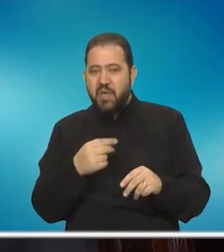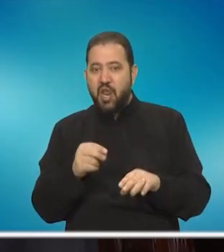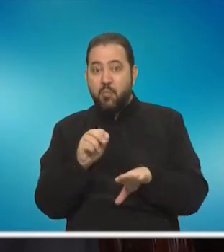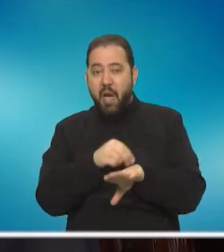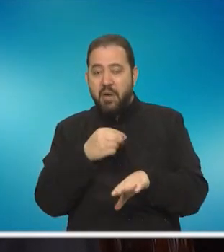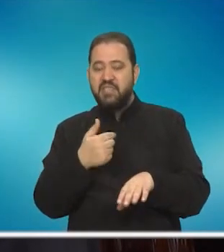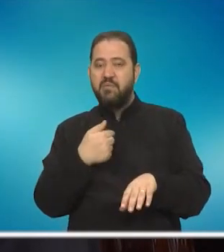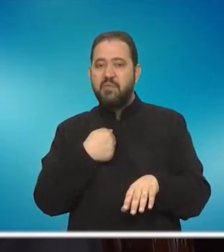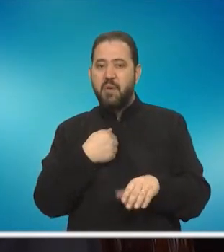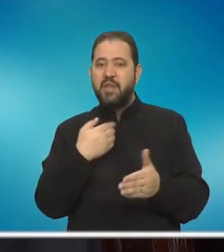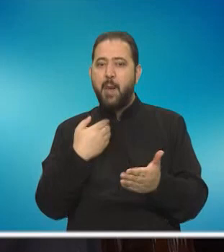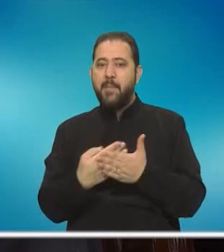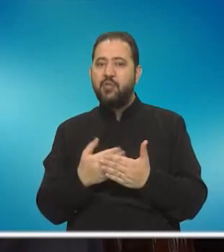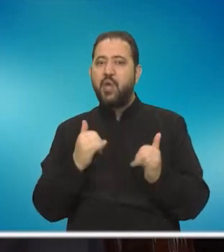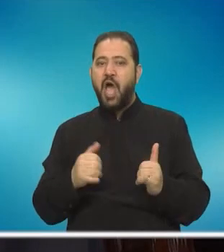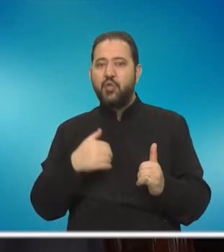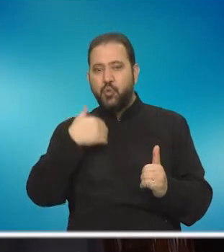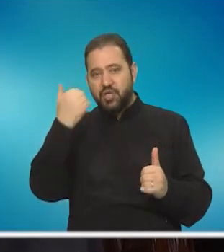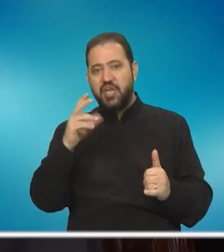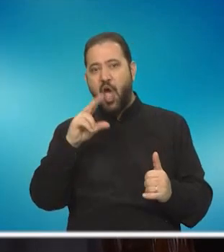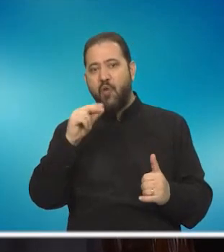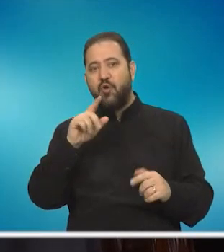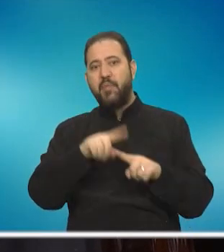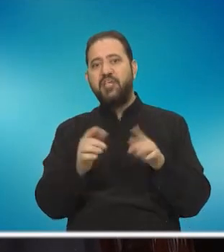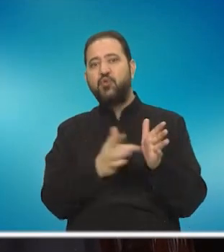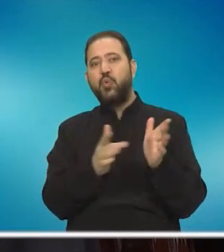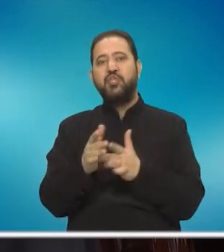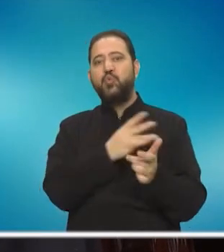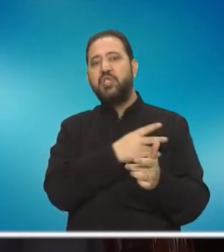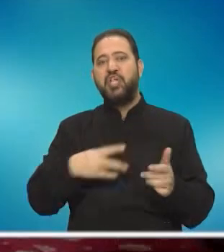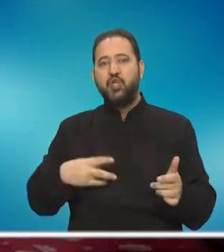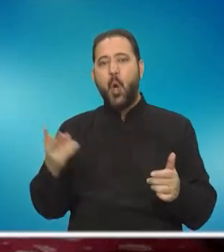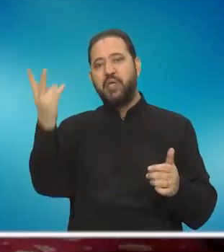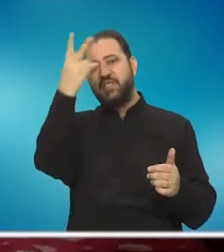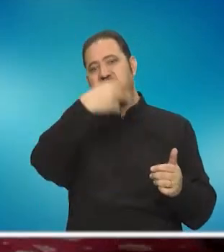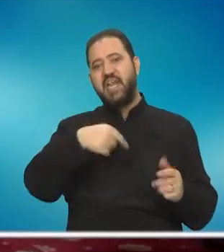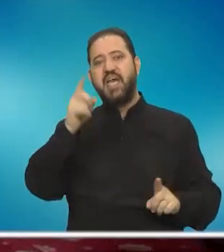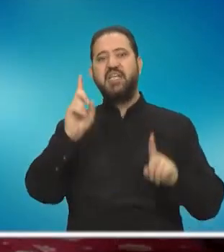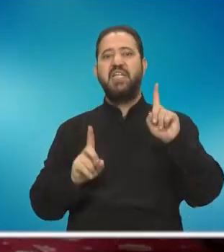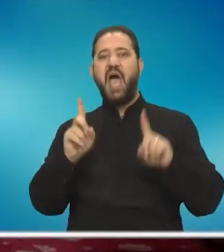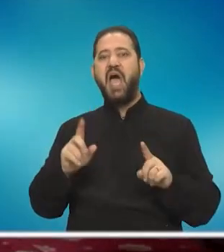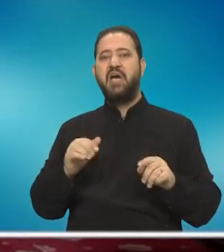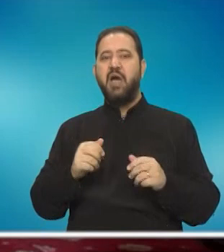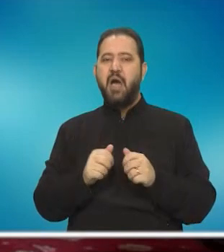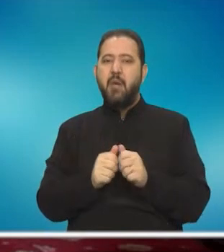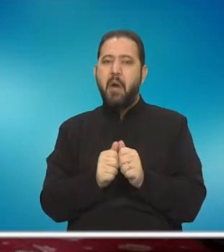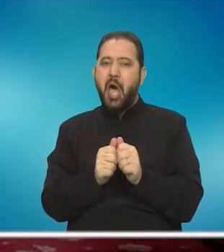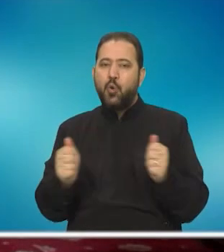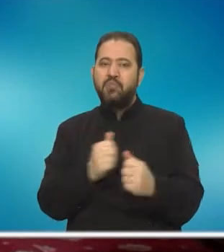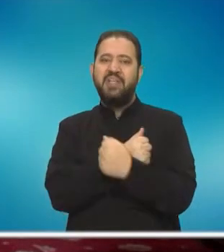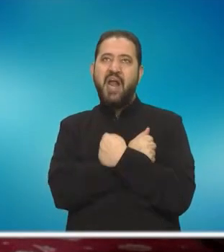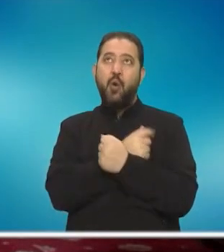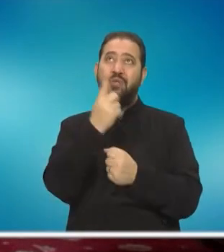ce? Pentru că atunci când vorbesc cu, Mântuitorul Hristos, înțeleg dacă m-am depărtat sau